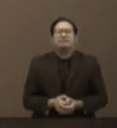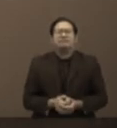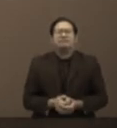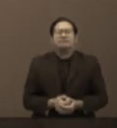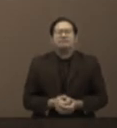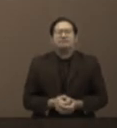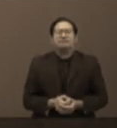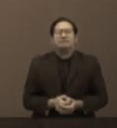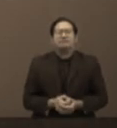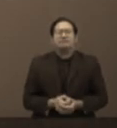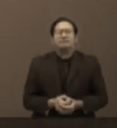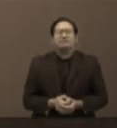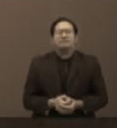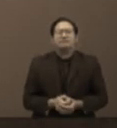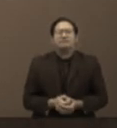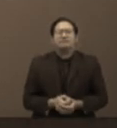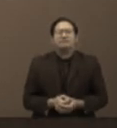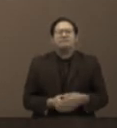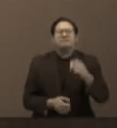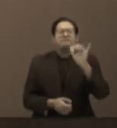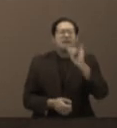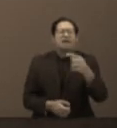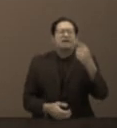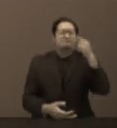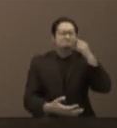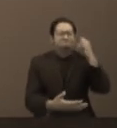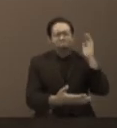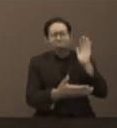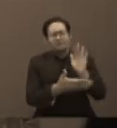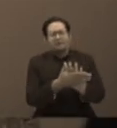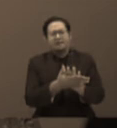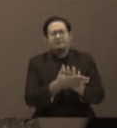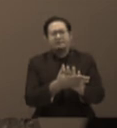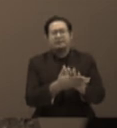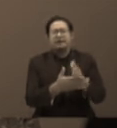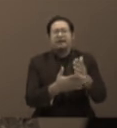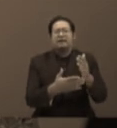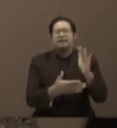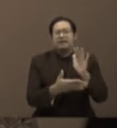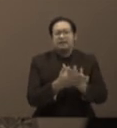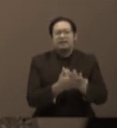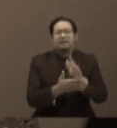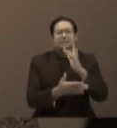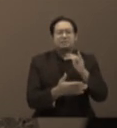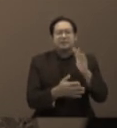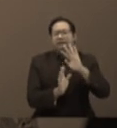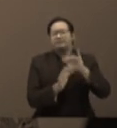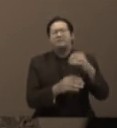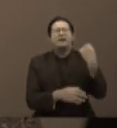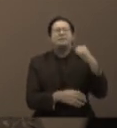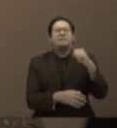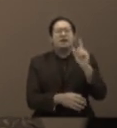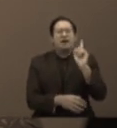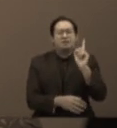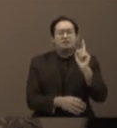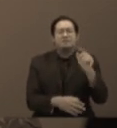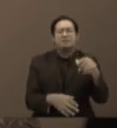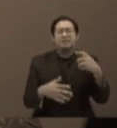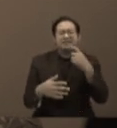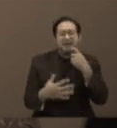Hai tidak ada yang dapat memungkiri kenyataan sebelum era bapak Presiden Jokowi yang kita cintai dan kita banggakan